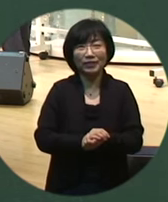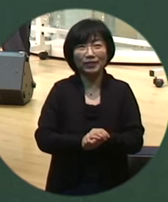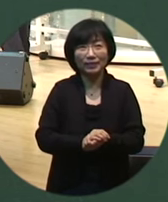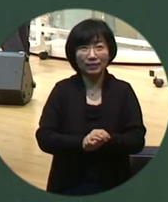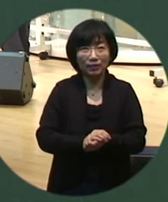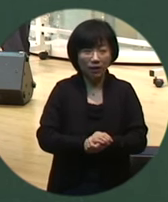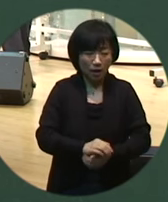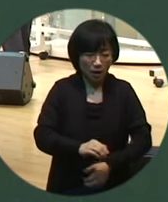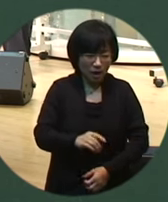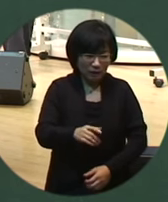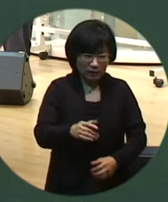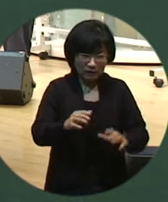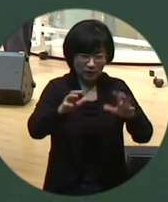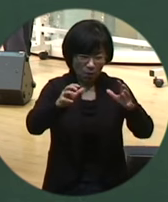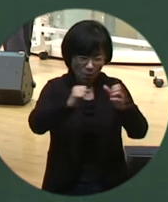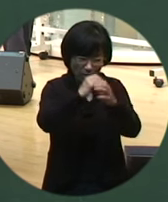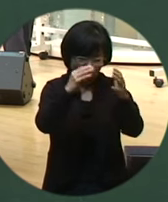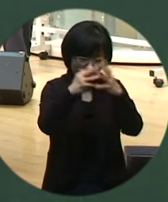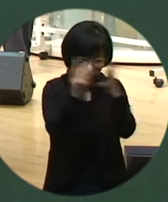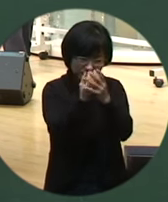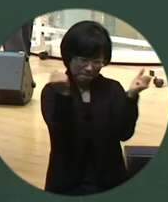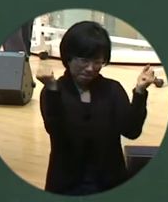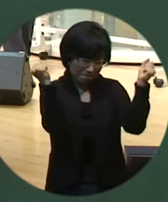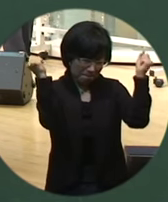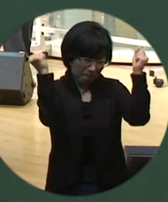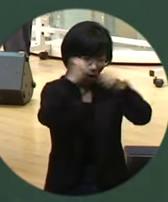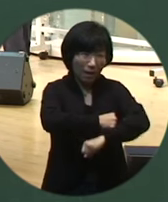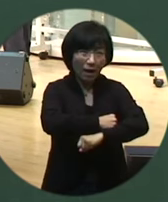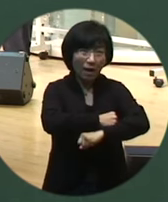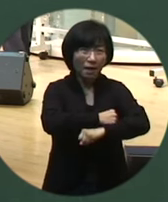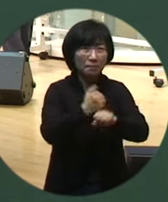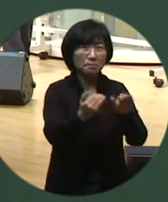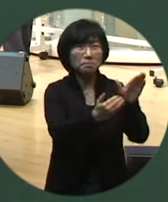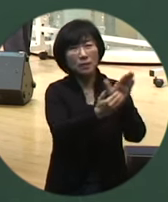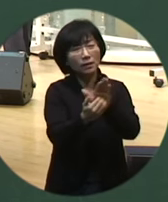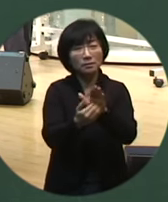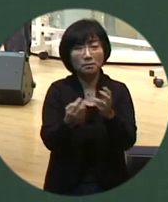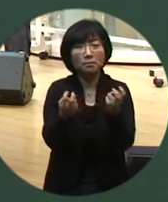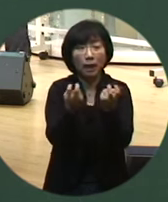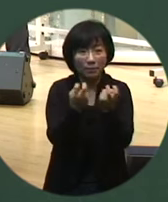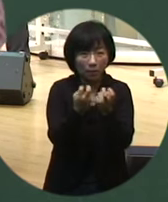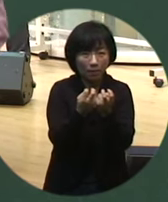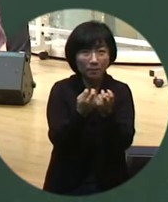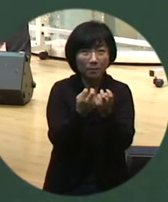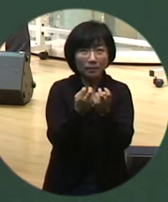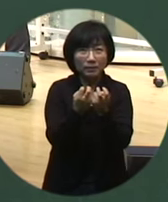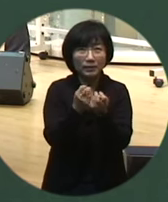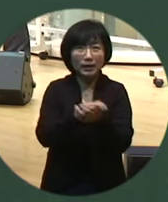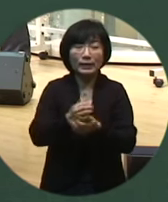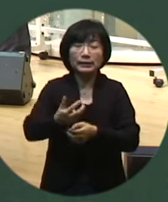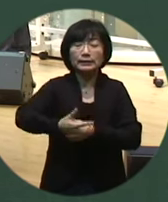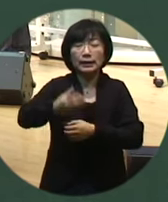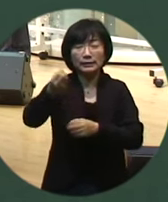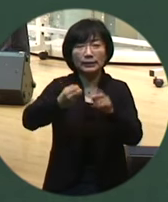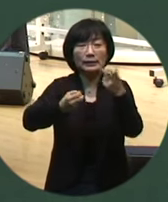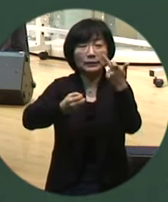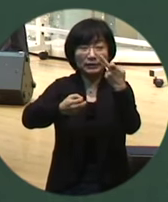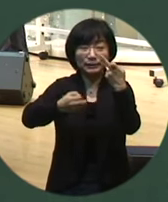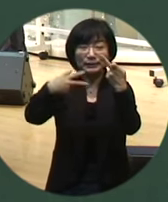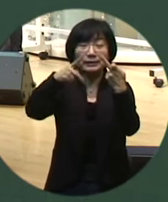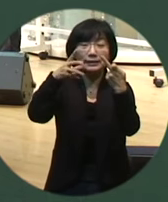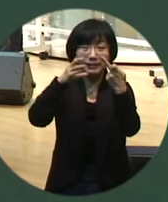흐름을 바꿀 수밖에 없는 창세기 12장 1절에 3절 이 응답의 말씀을 주신 거잖아요. 그래서. And God gave the blessed word of